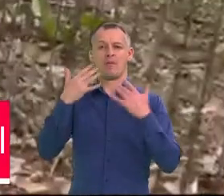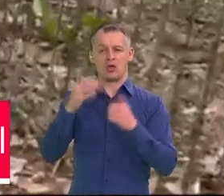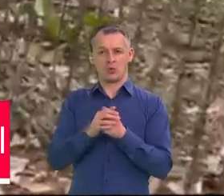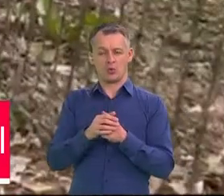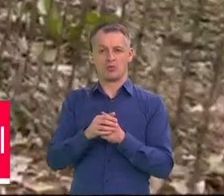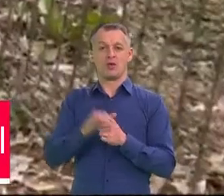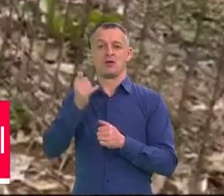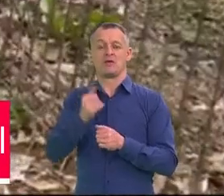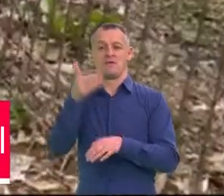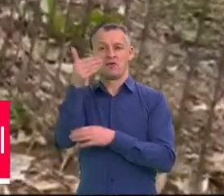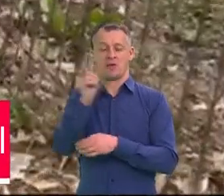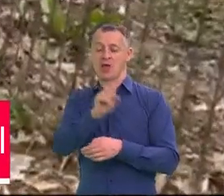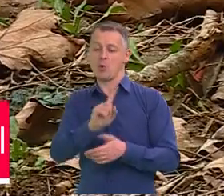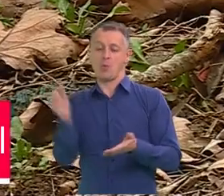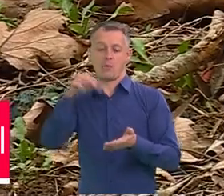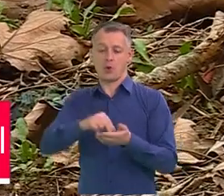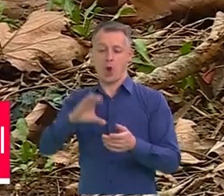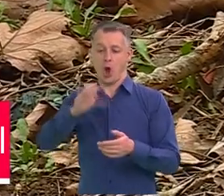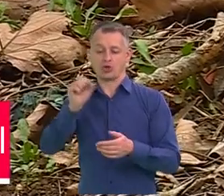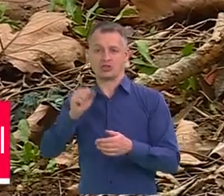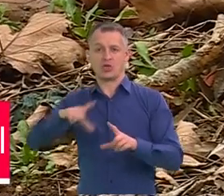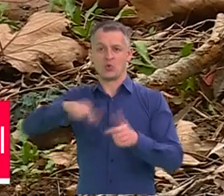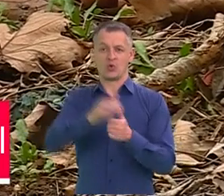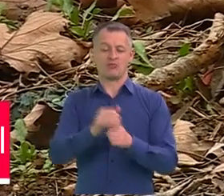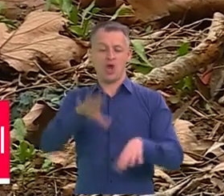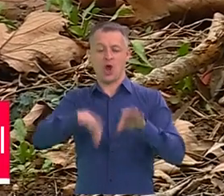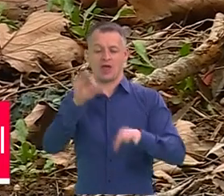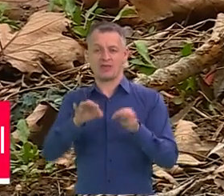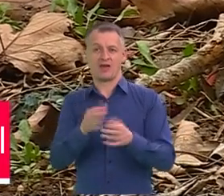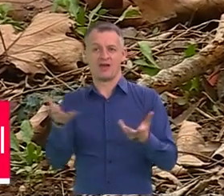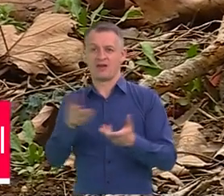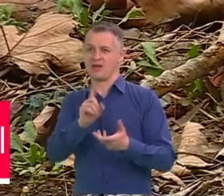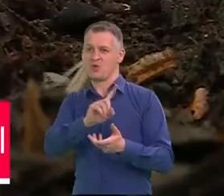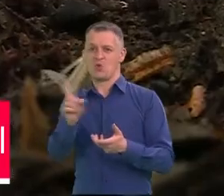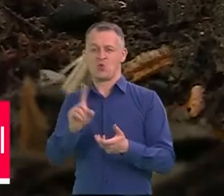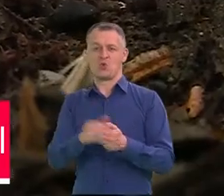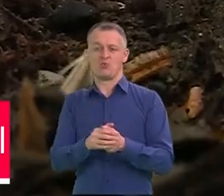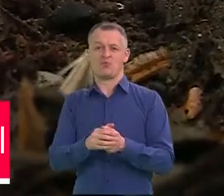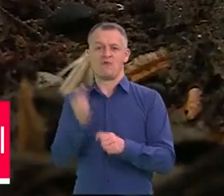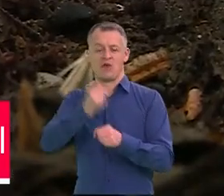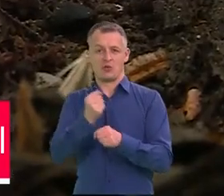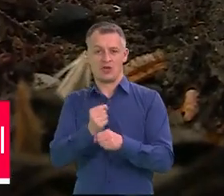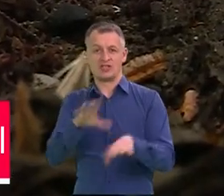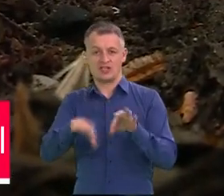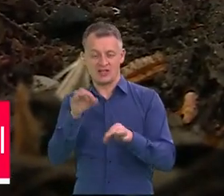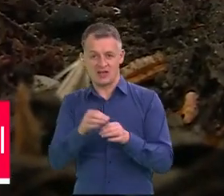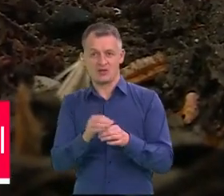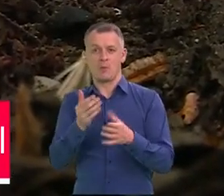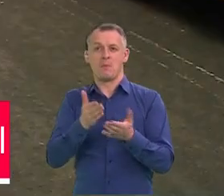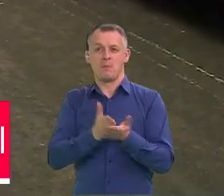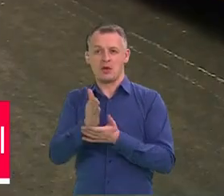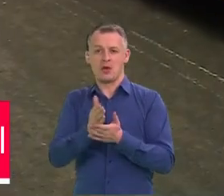nu instalează, conform legii, coșuri de gunoi, colectare selectivă care nu este sortare și mereu